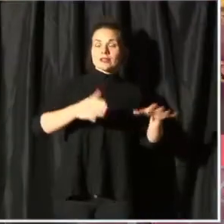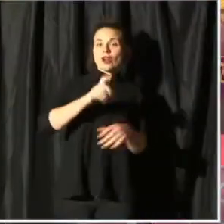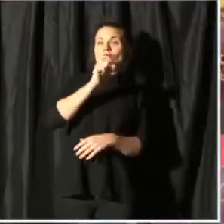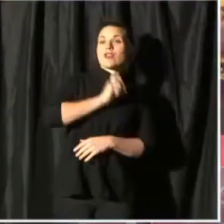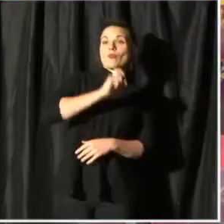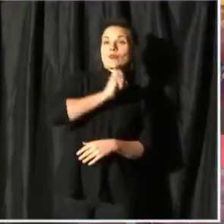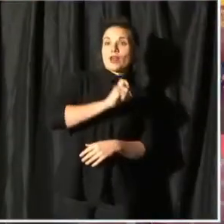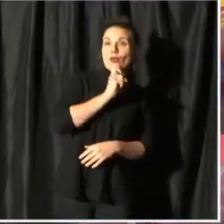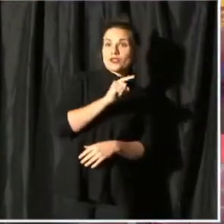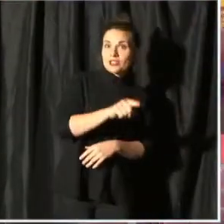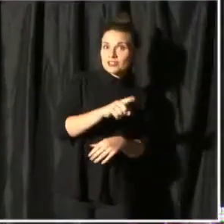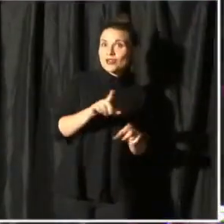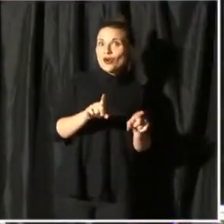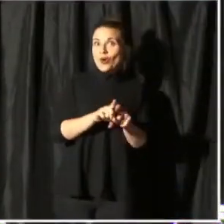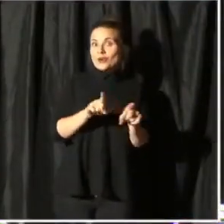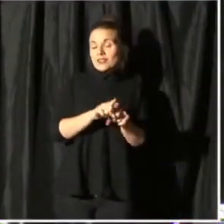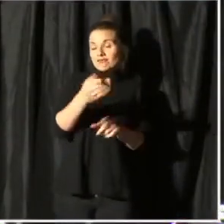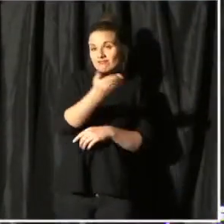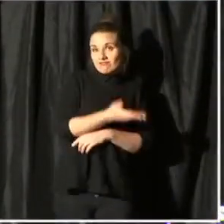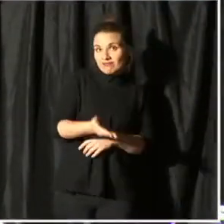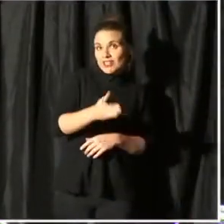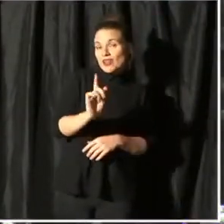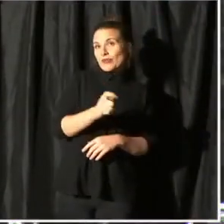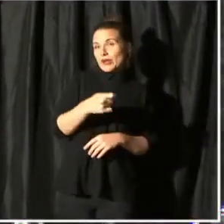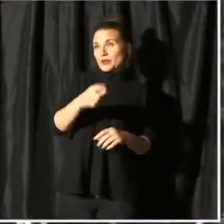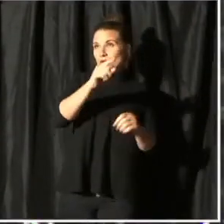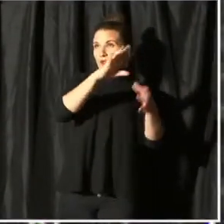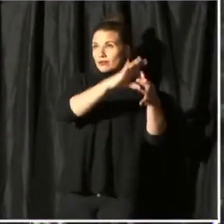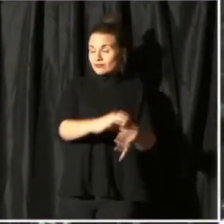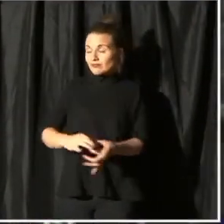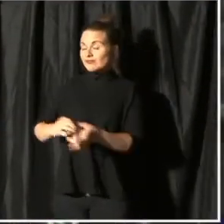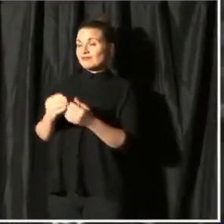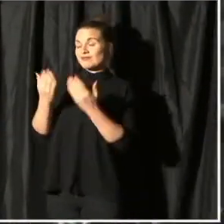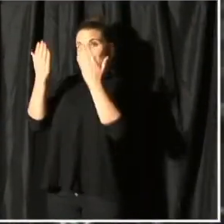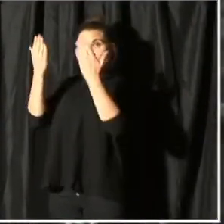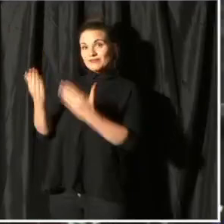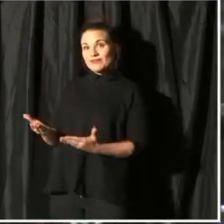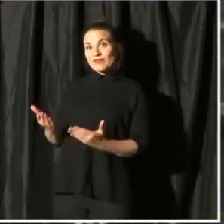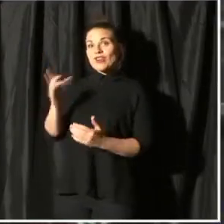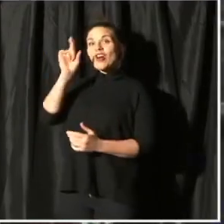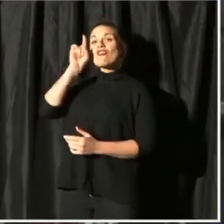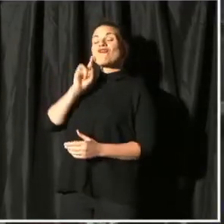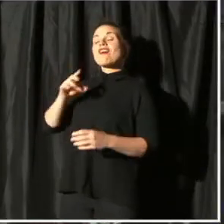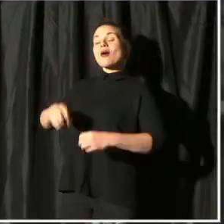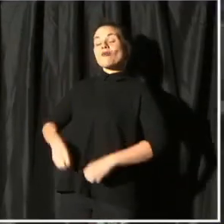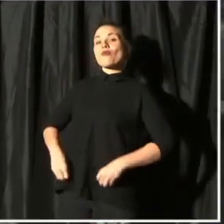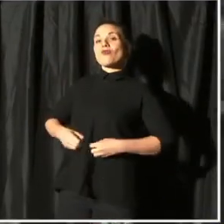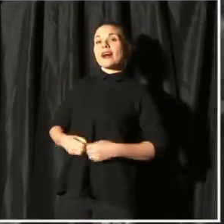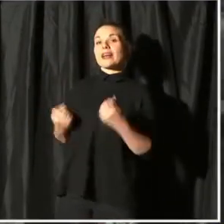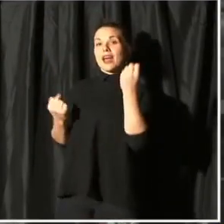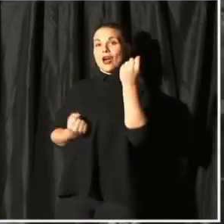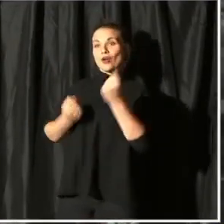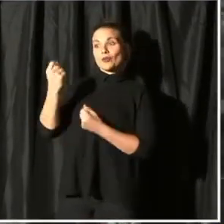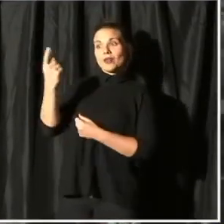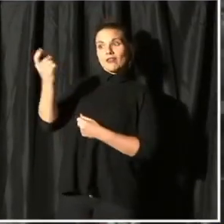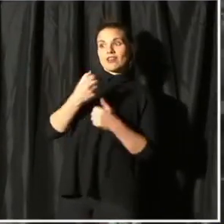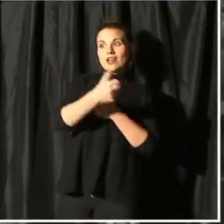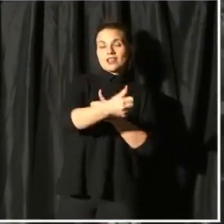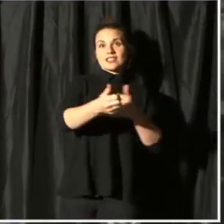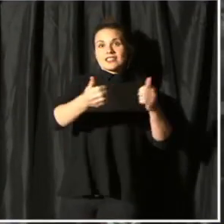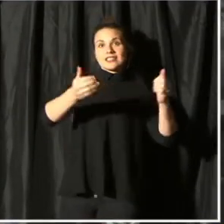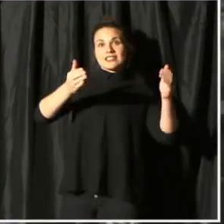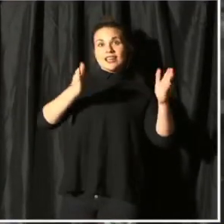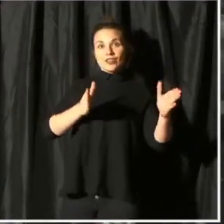métallurgie j'aimerais vraiment pas ça un bel accueil à une ouvrière automobile qui est donc issu de ce secteur délégué